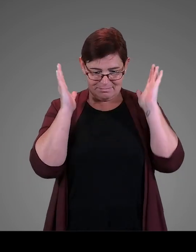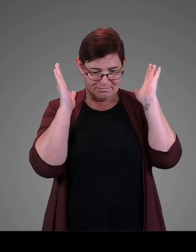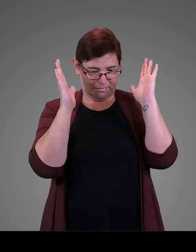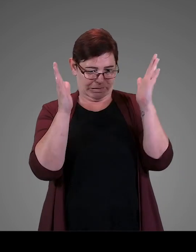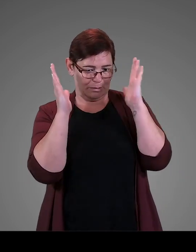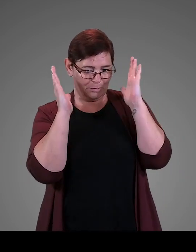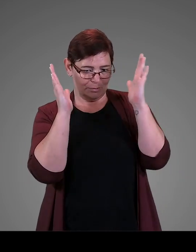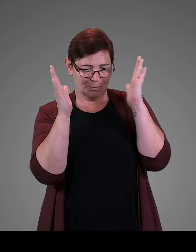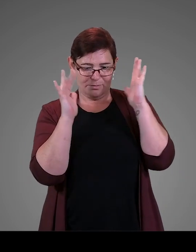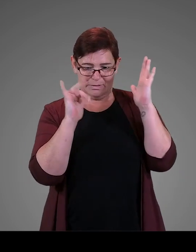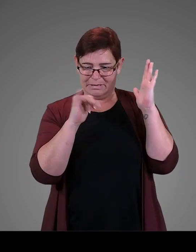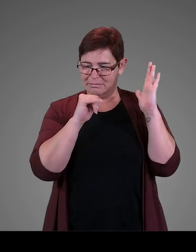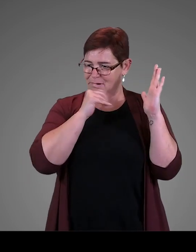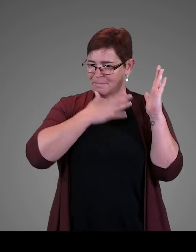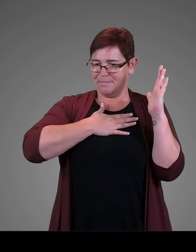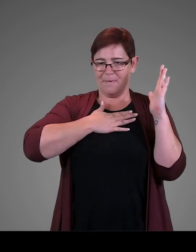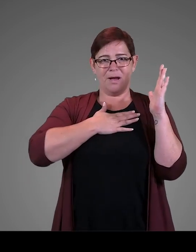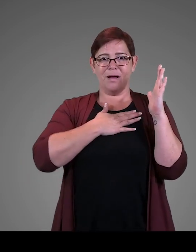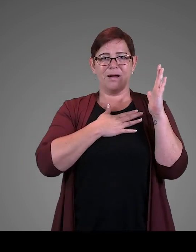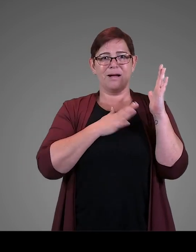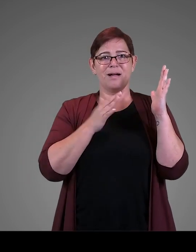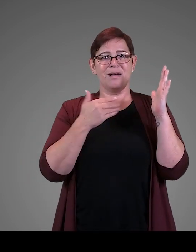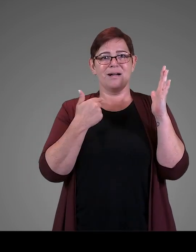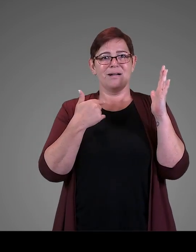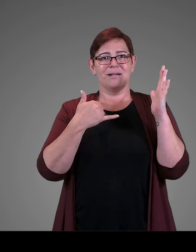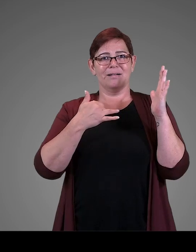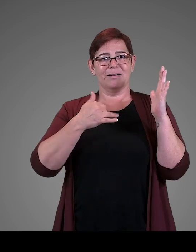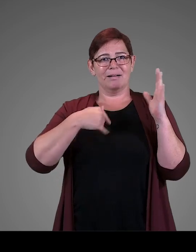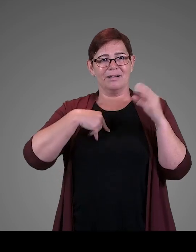qui n'est pas le mien. Je suis dans mon milieu, c'est ça.